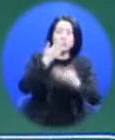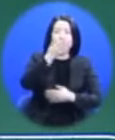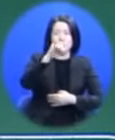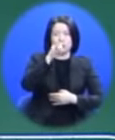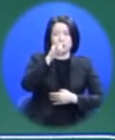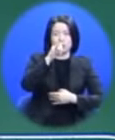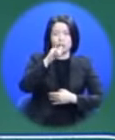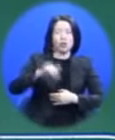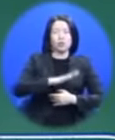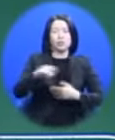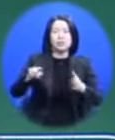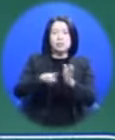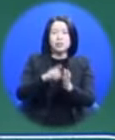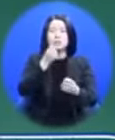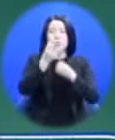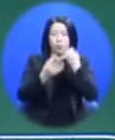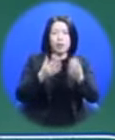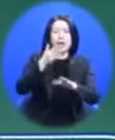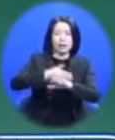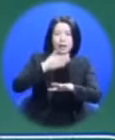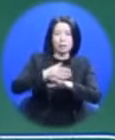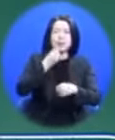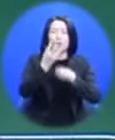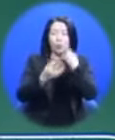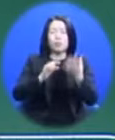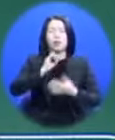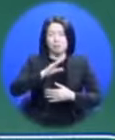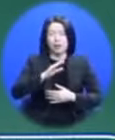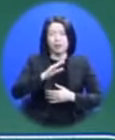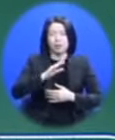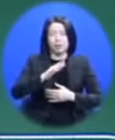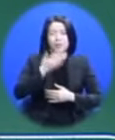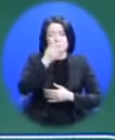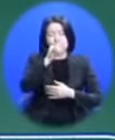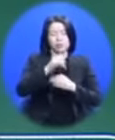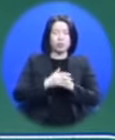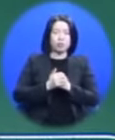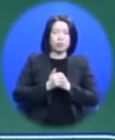우리는 믿음의 고백, 감사의 고백밖에 할 게 없어요.